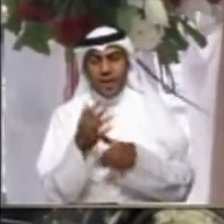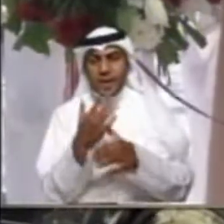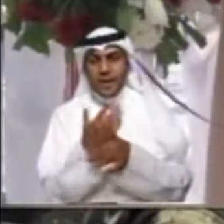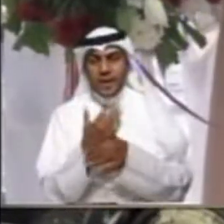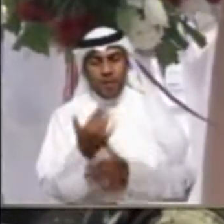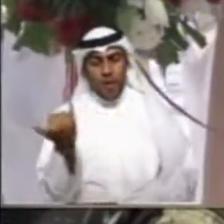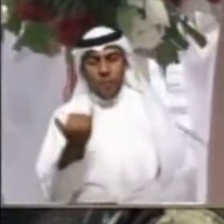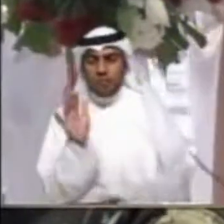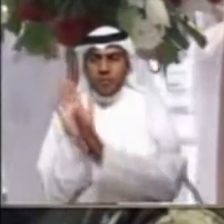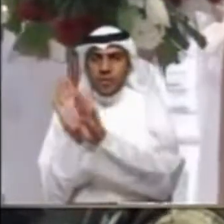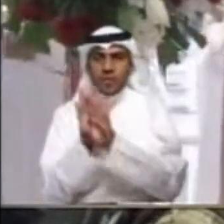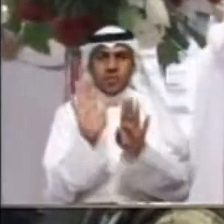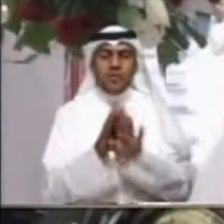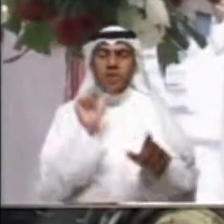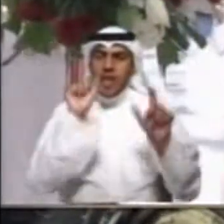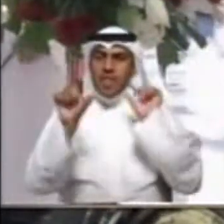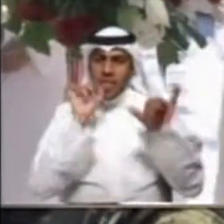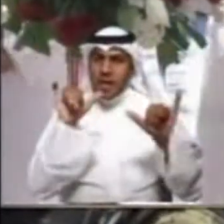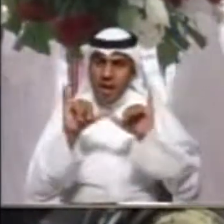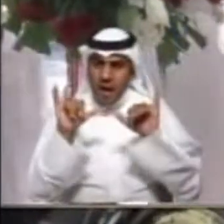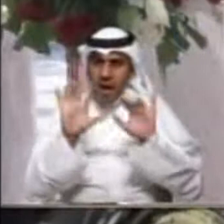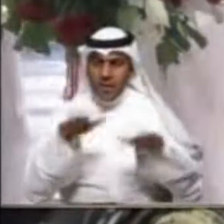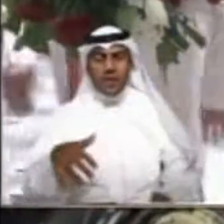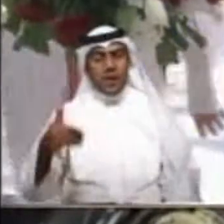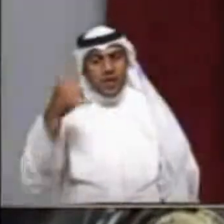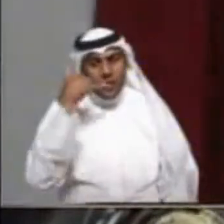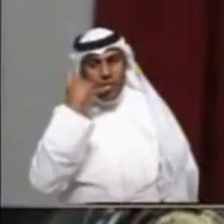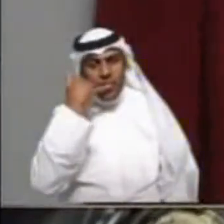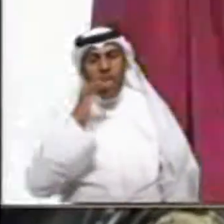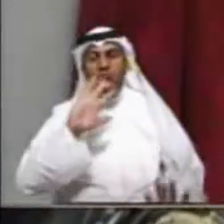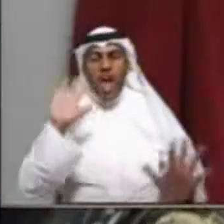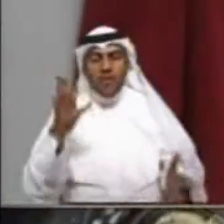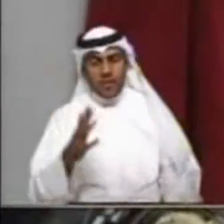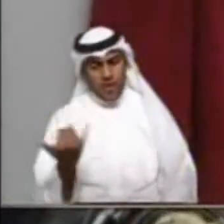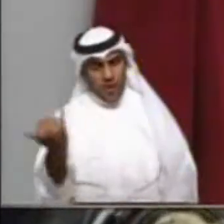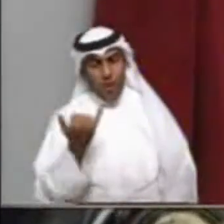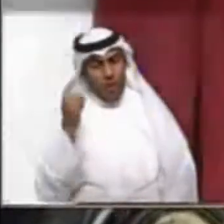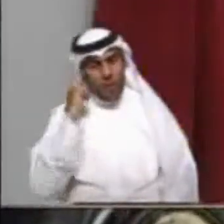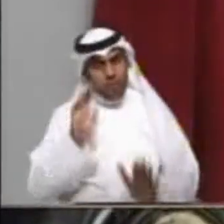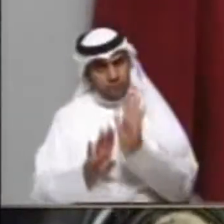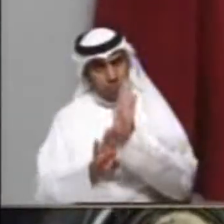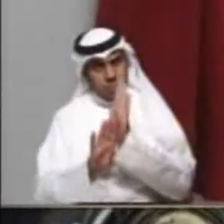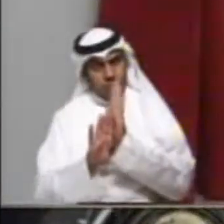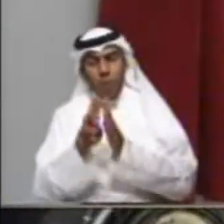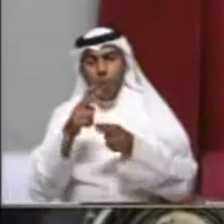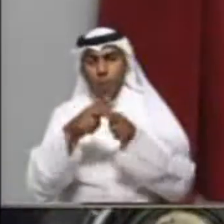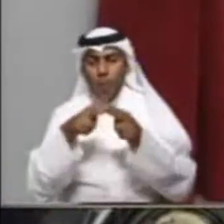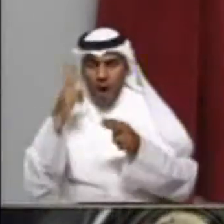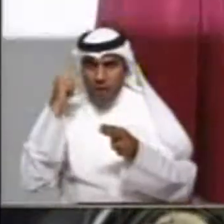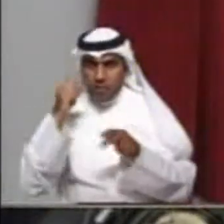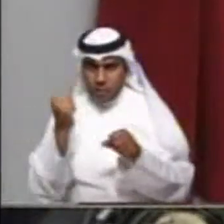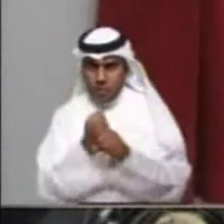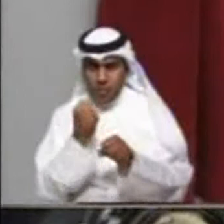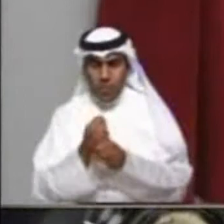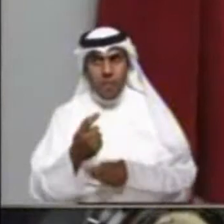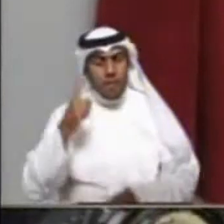كافة الخدمات الهاتفية والإنترنت تماشيا مع الرؤية الأميرية السامية المعنية بتحويل الكويت إلى مركز